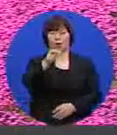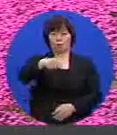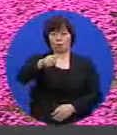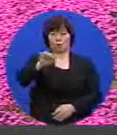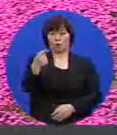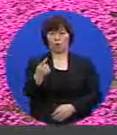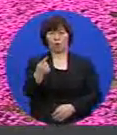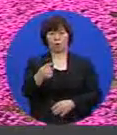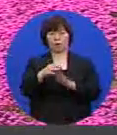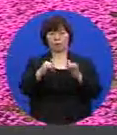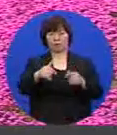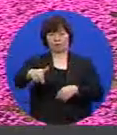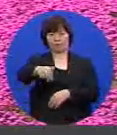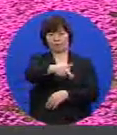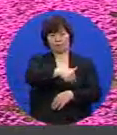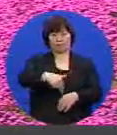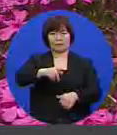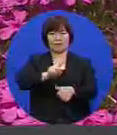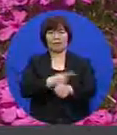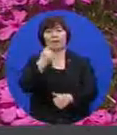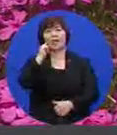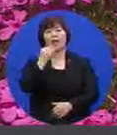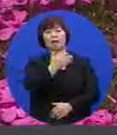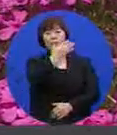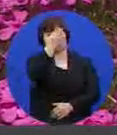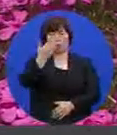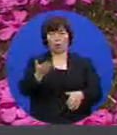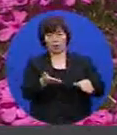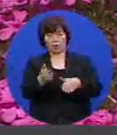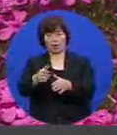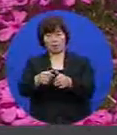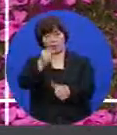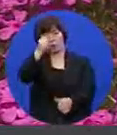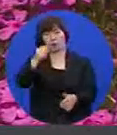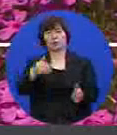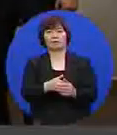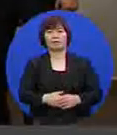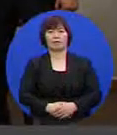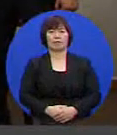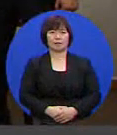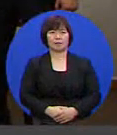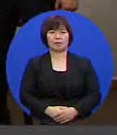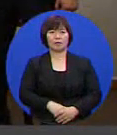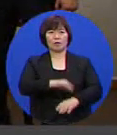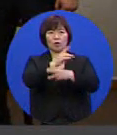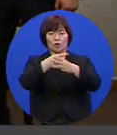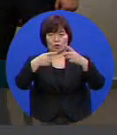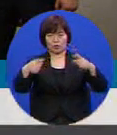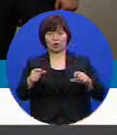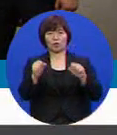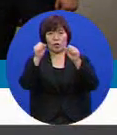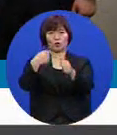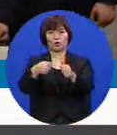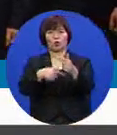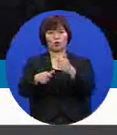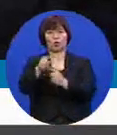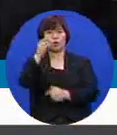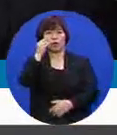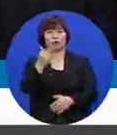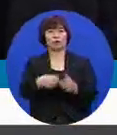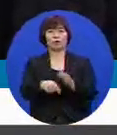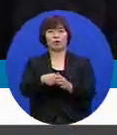순환도로는 한국관광공사가 선정한 아름다운 도로 100선에 꼽히기도 했습니다. 완주군은 체육교육을 활성화하기